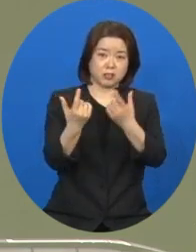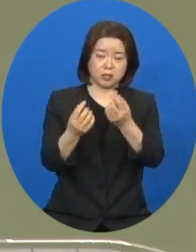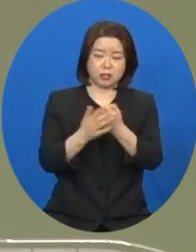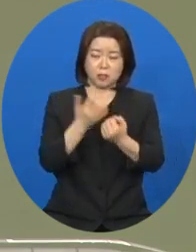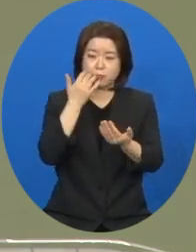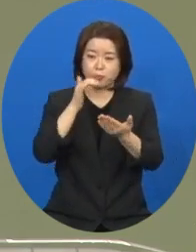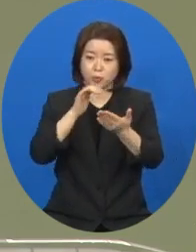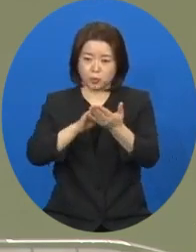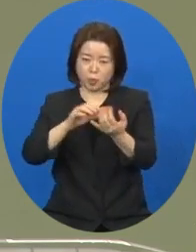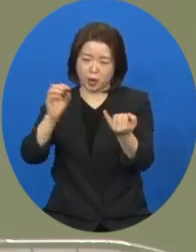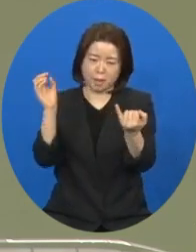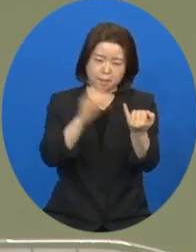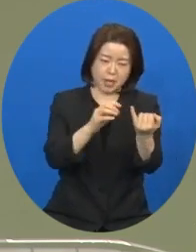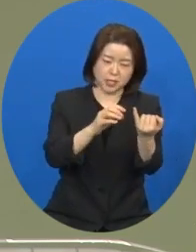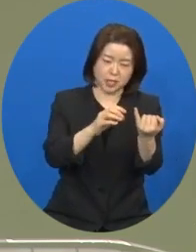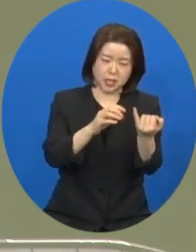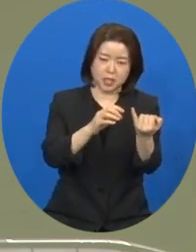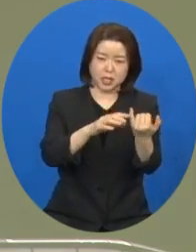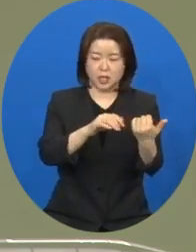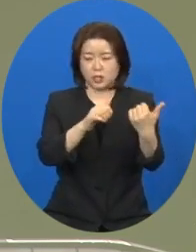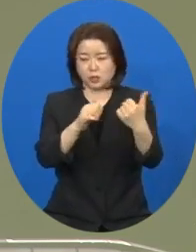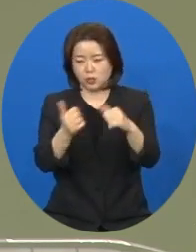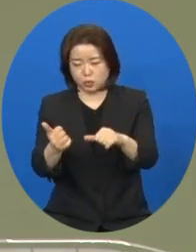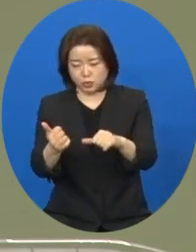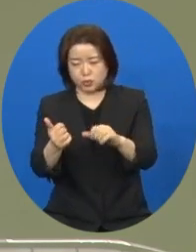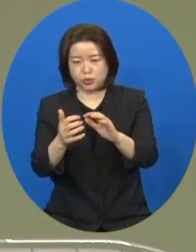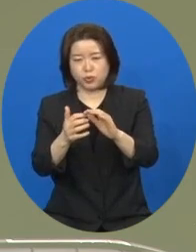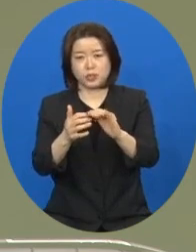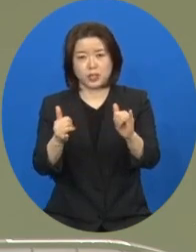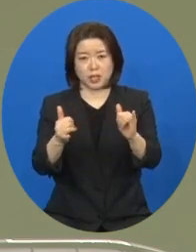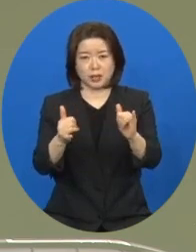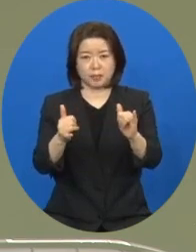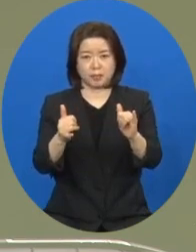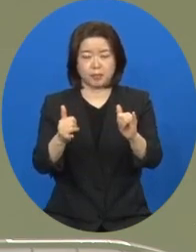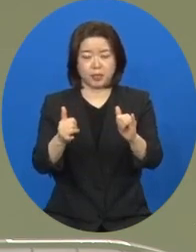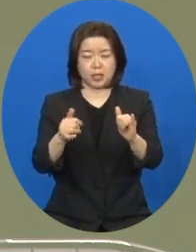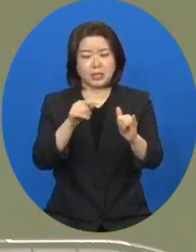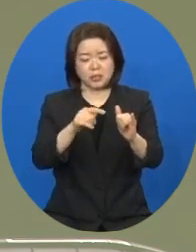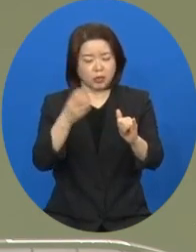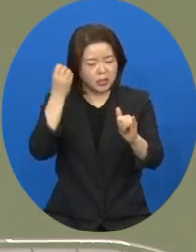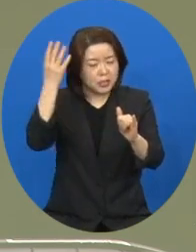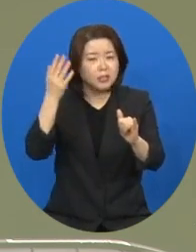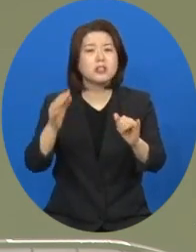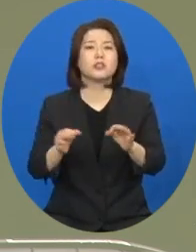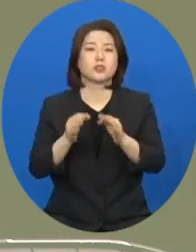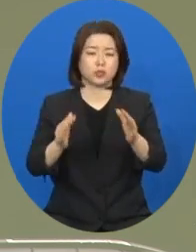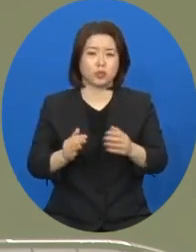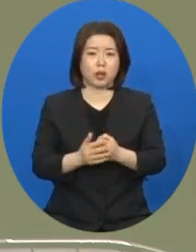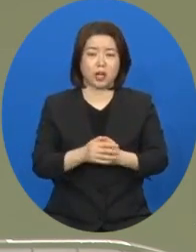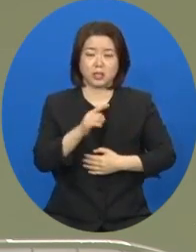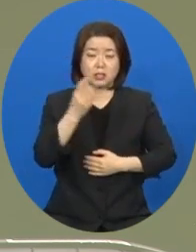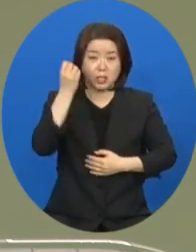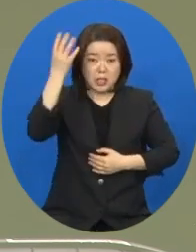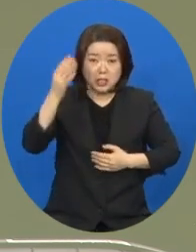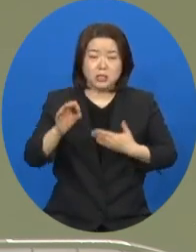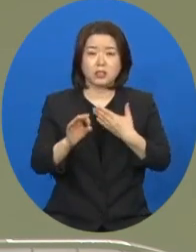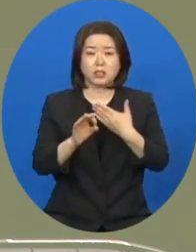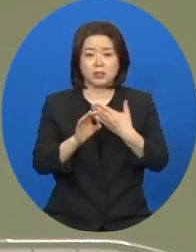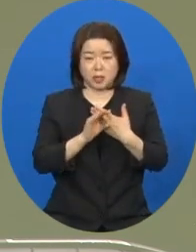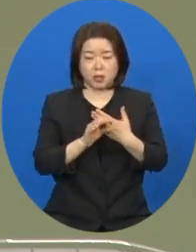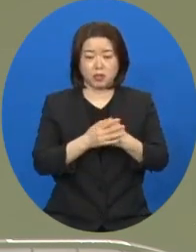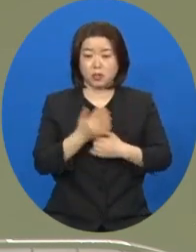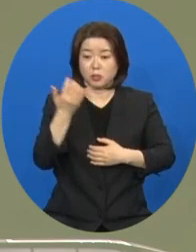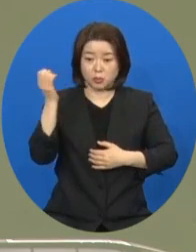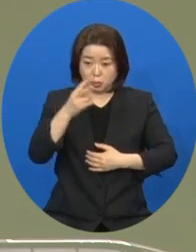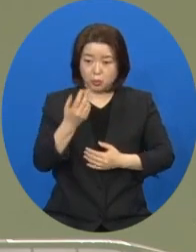돌에 맞아 죽을 자리에 있는 사람이라는 걸 잊어버린 순간에, 그걸 잊어버리니까 돌을 또 드는